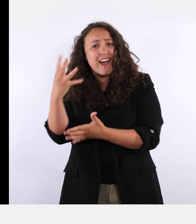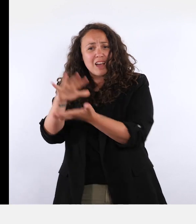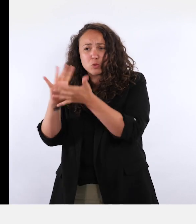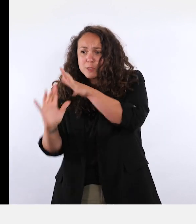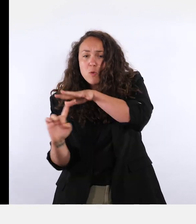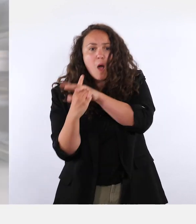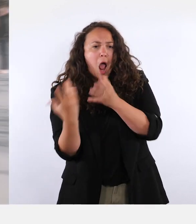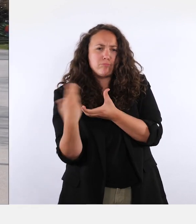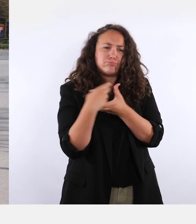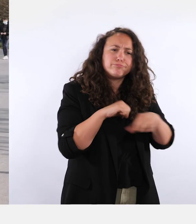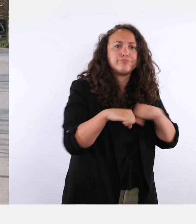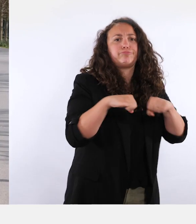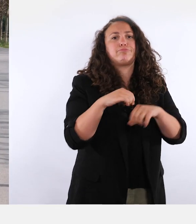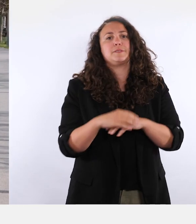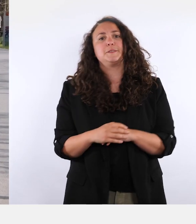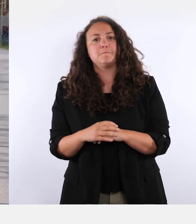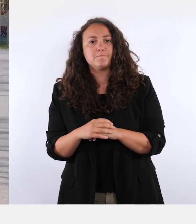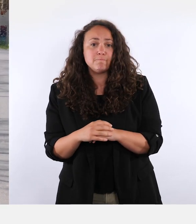débat.